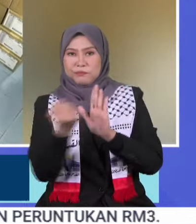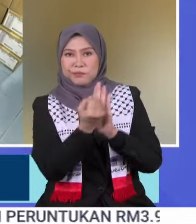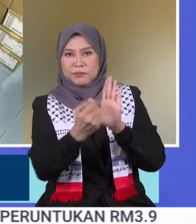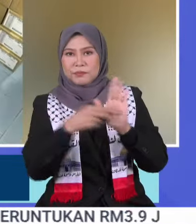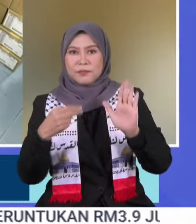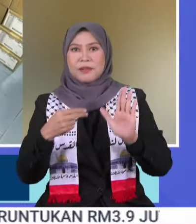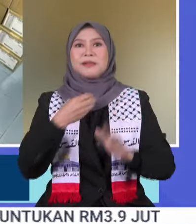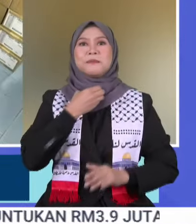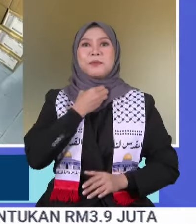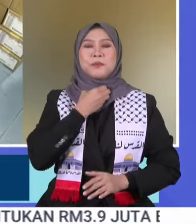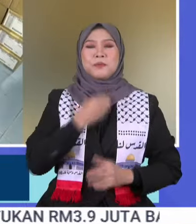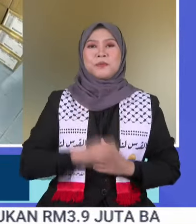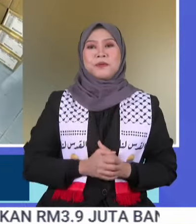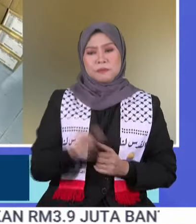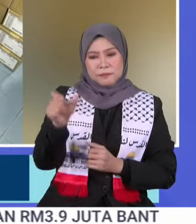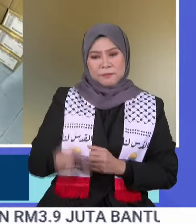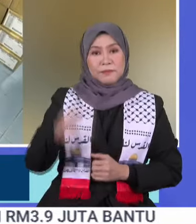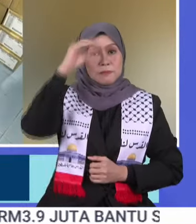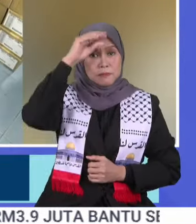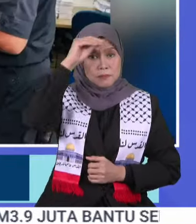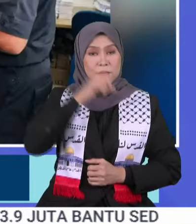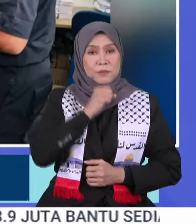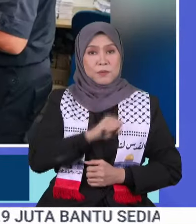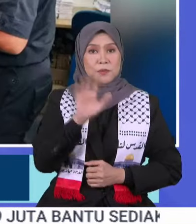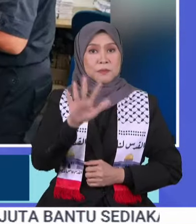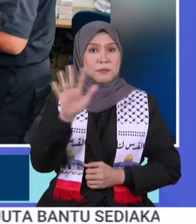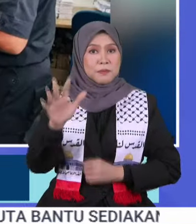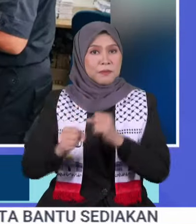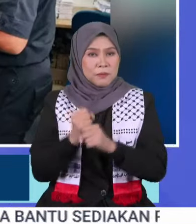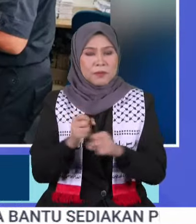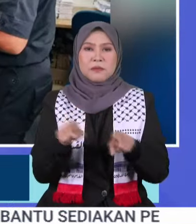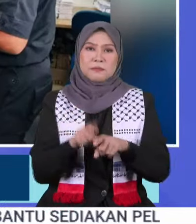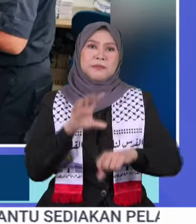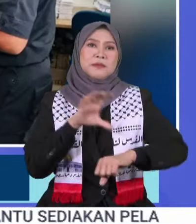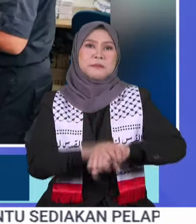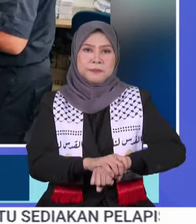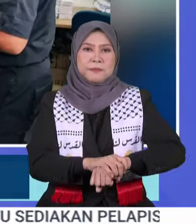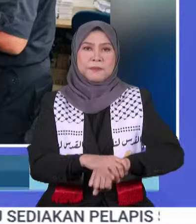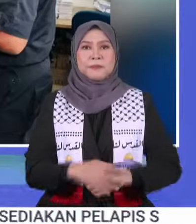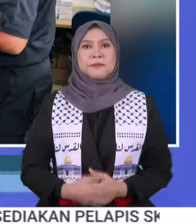Ipoh. Pemilik premis iaitu seorang lelaki tempatan berusia 55 tahun turut ditahan.